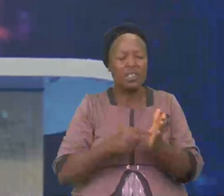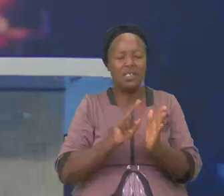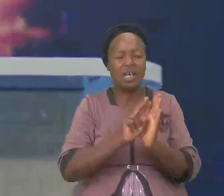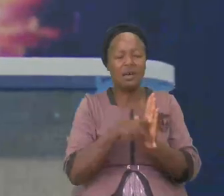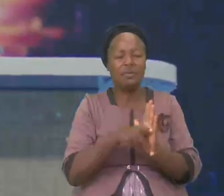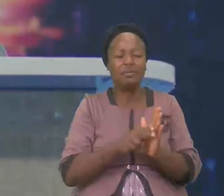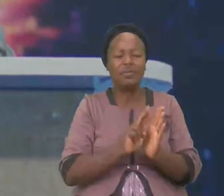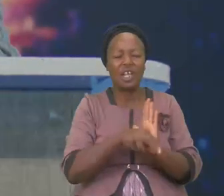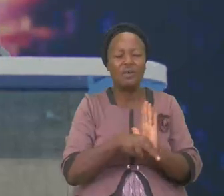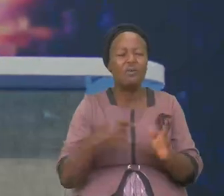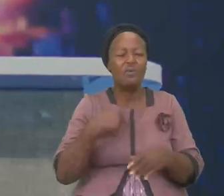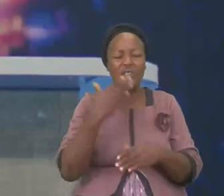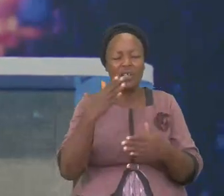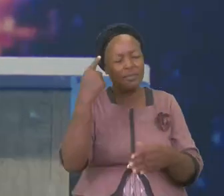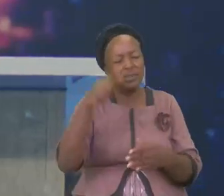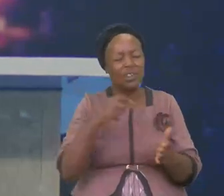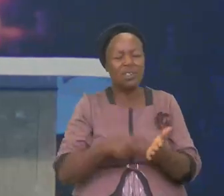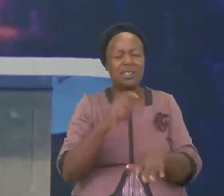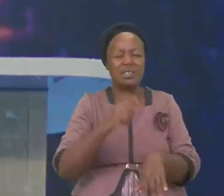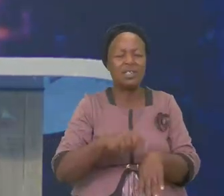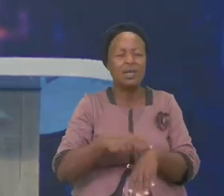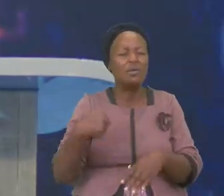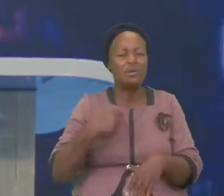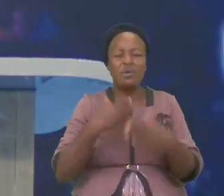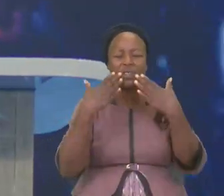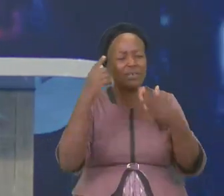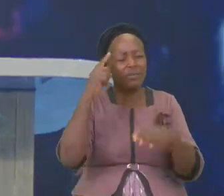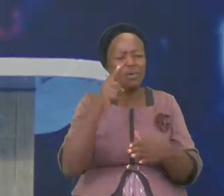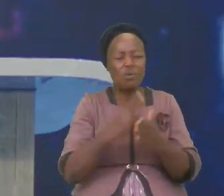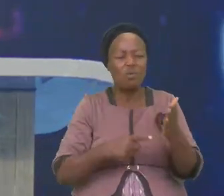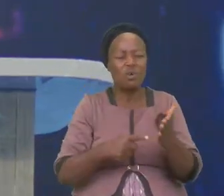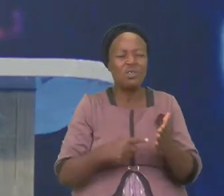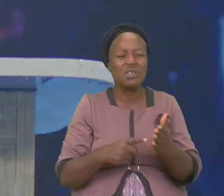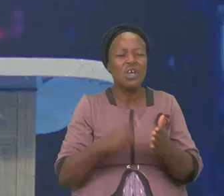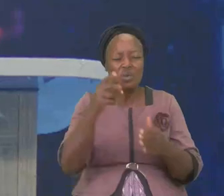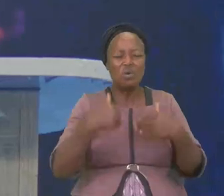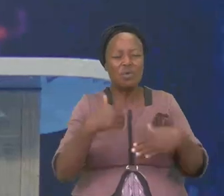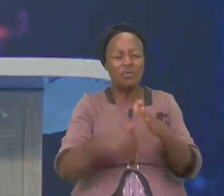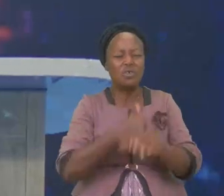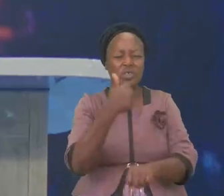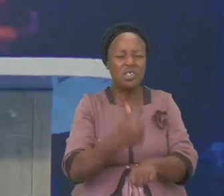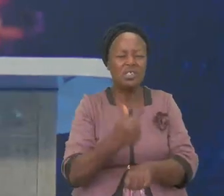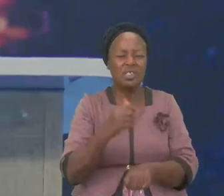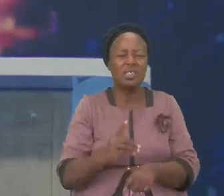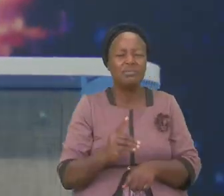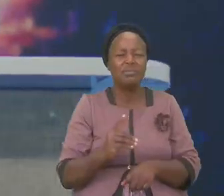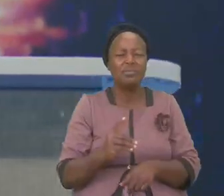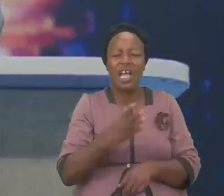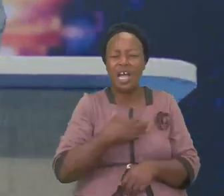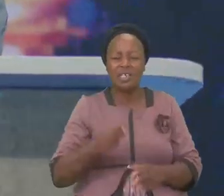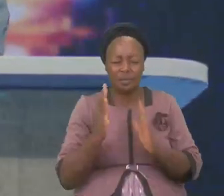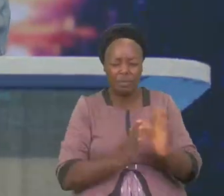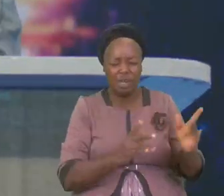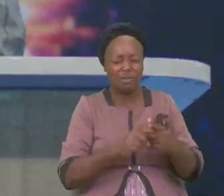pour cette heure. Merci pour ce moment. Merci pour ce que tu as établi, ce que